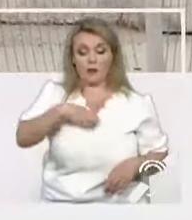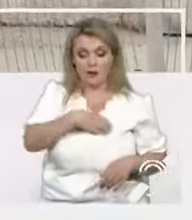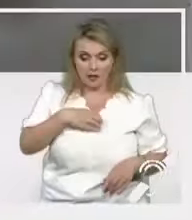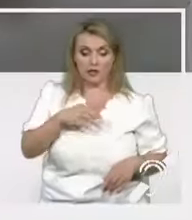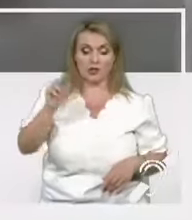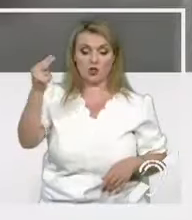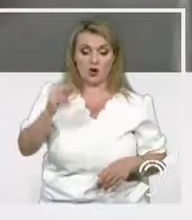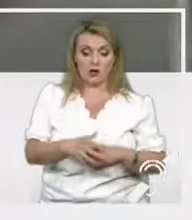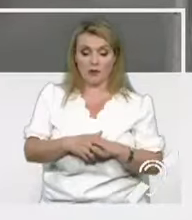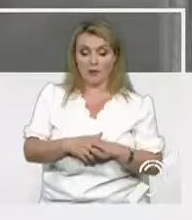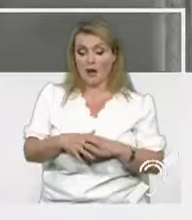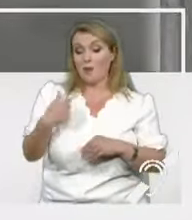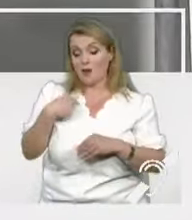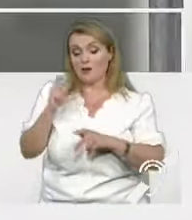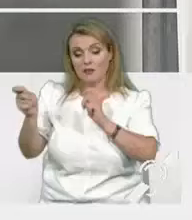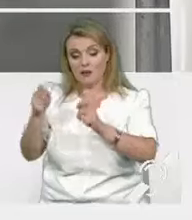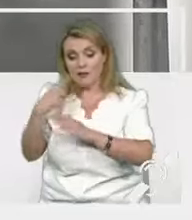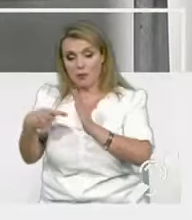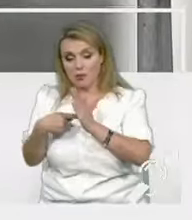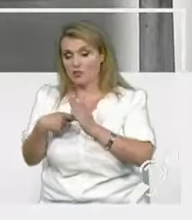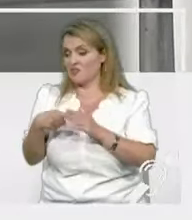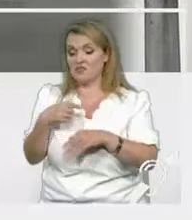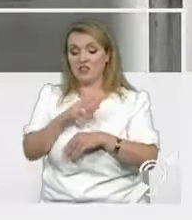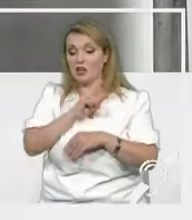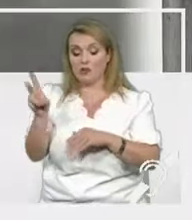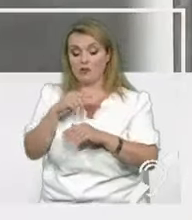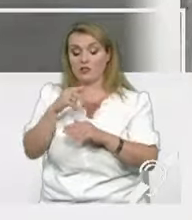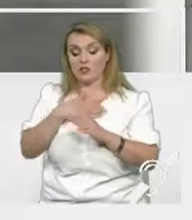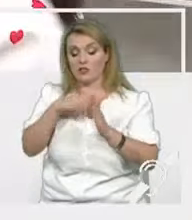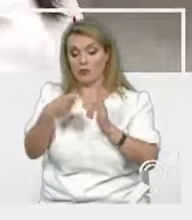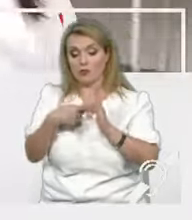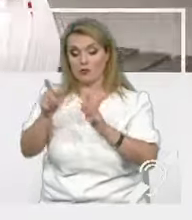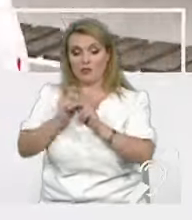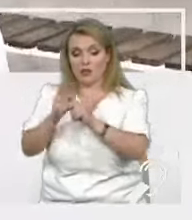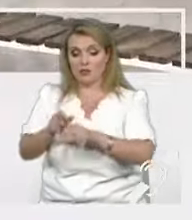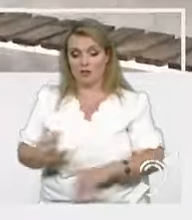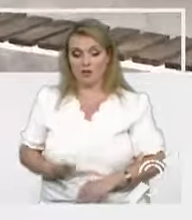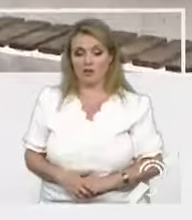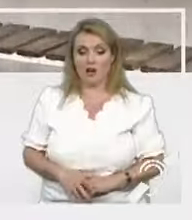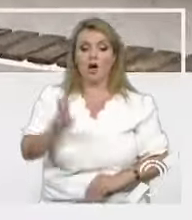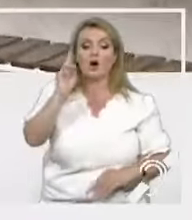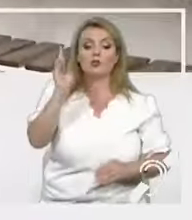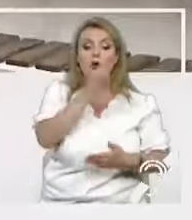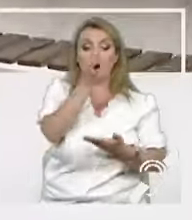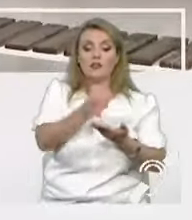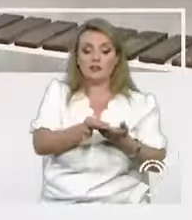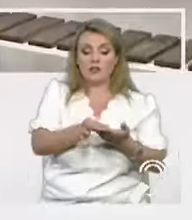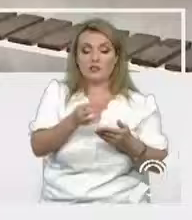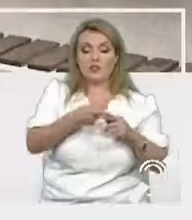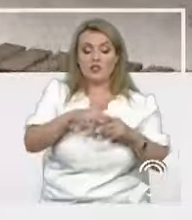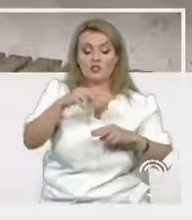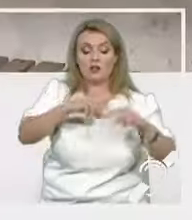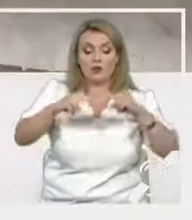autorizație de construcție și funcționare și dacă au fost respectate normele de protecție. Cine este responsabil de această construcție? De construcție